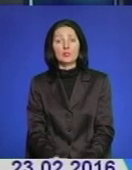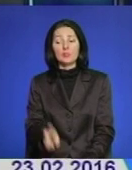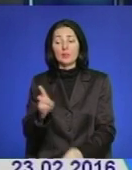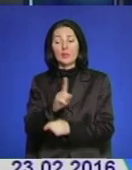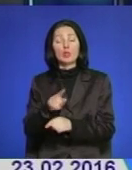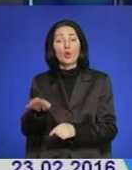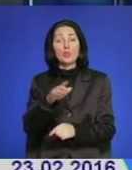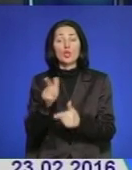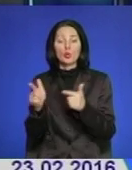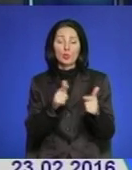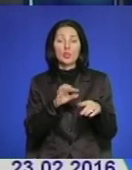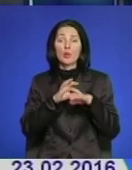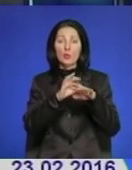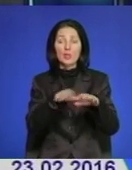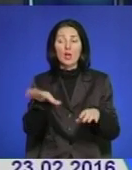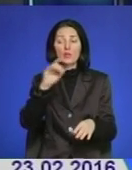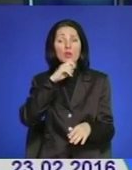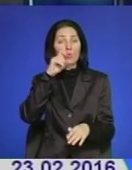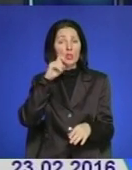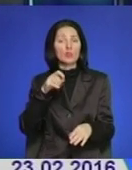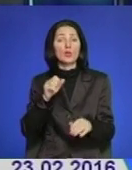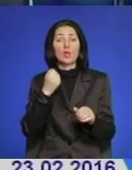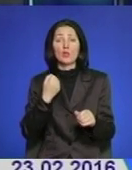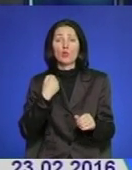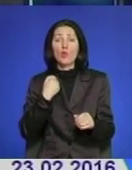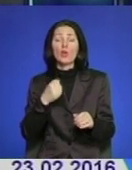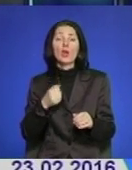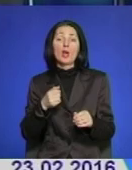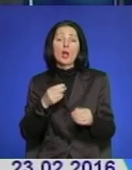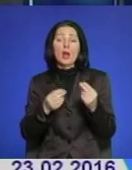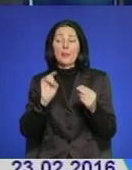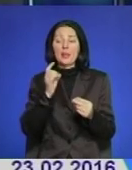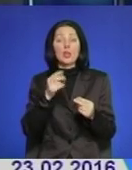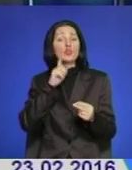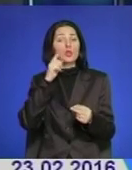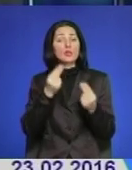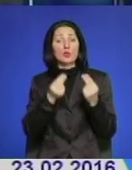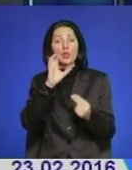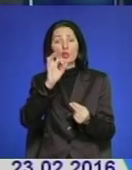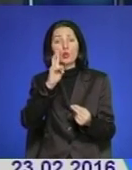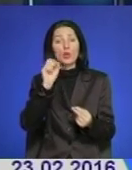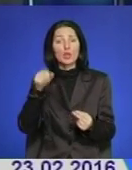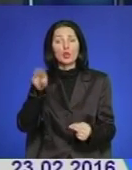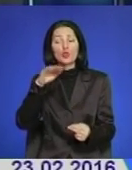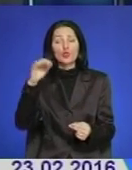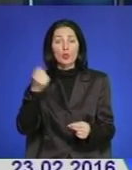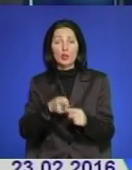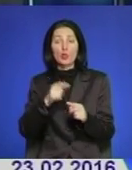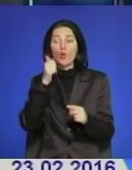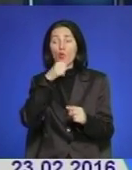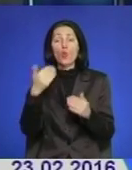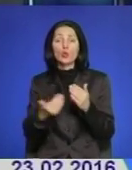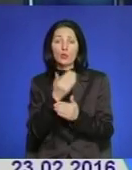На Тернопільщині готуються до проведення всеукраїнської військово-патріотичної дитячо-юнацької гри «Сокіл Джура». Цьогорічною новинкою буде те, що